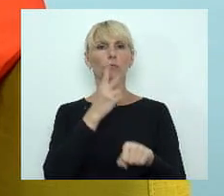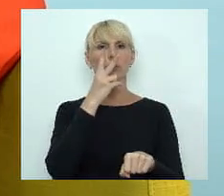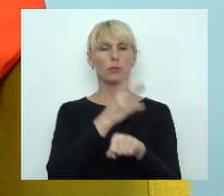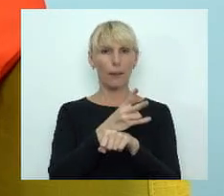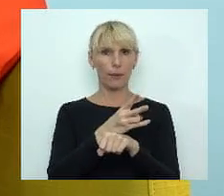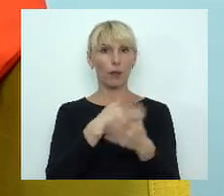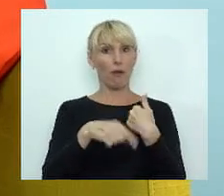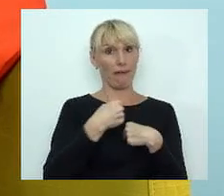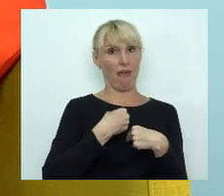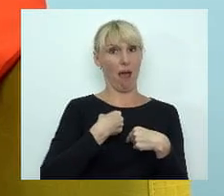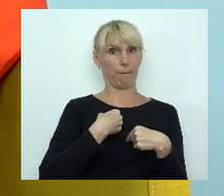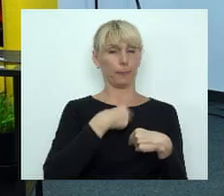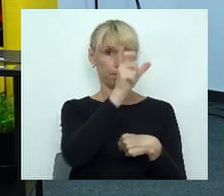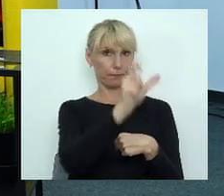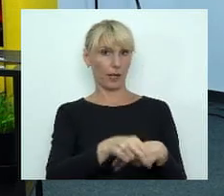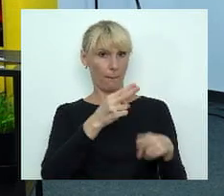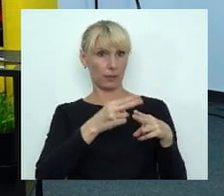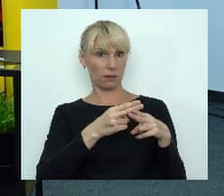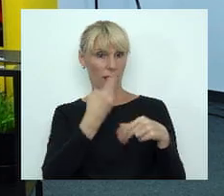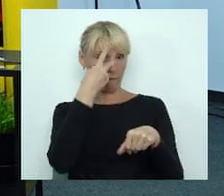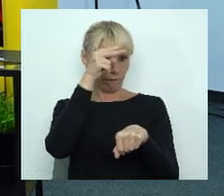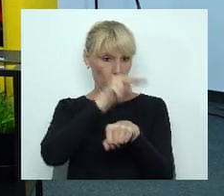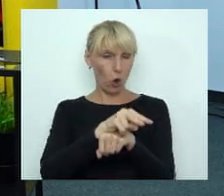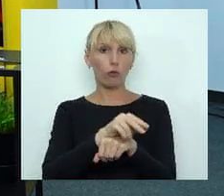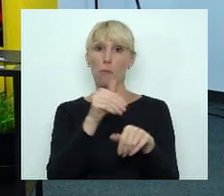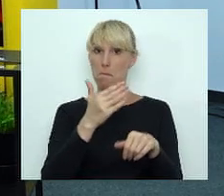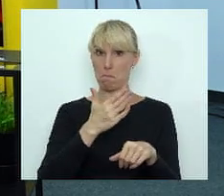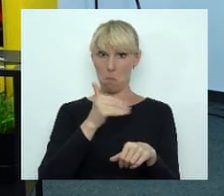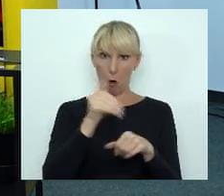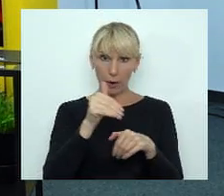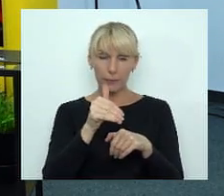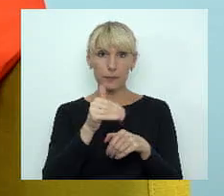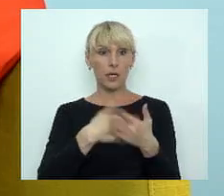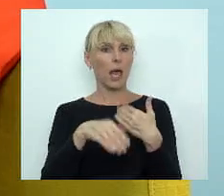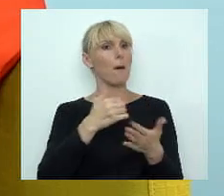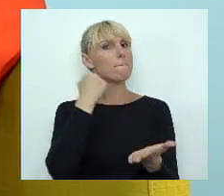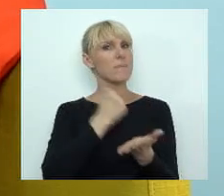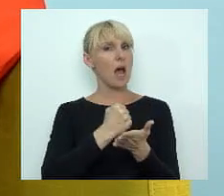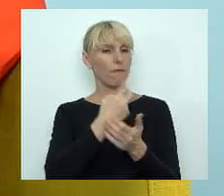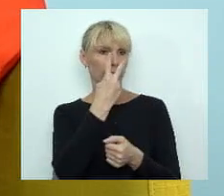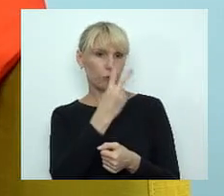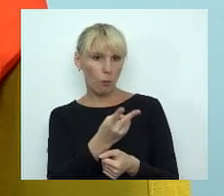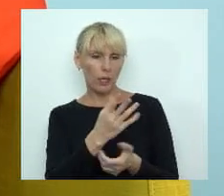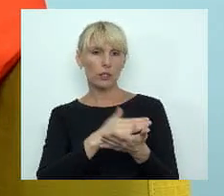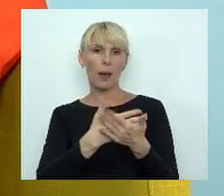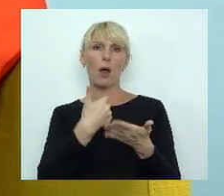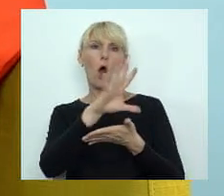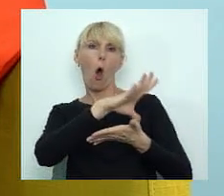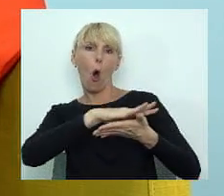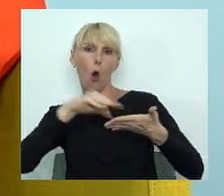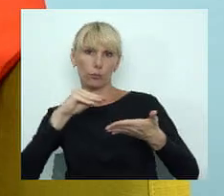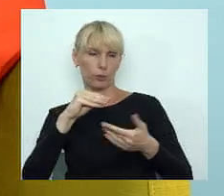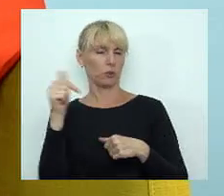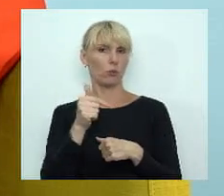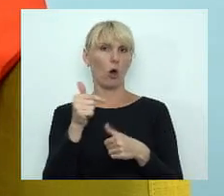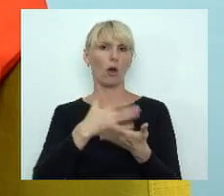ja, pacjent, mam prawo wglądu w te dokumenty, ja mam prawo je zobaczyć. Ja mam prawo zażądać odpisu, ja mam prawo